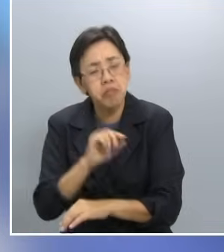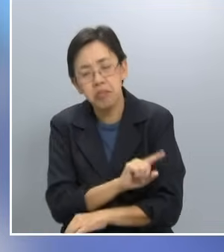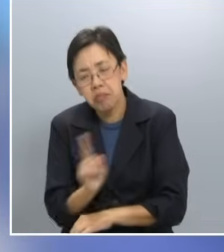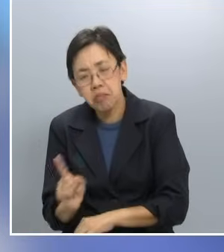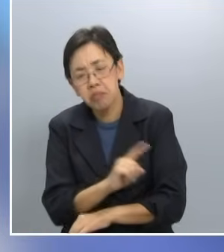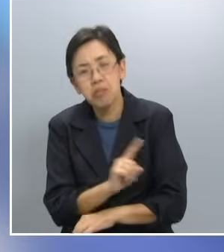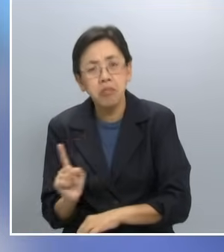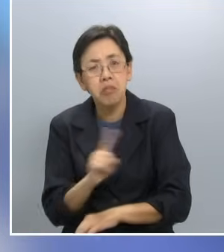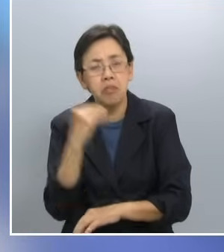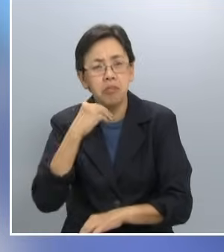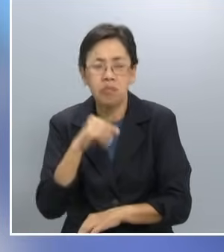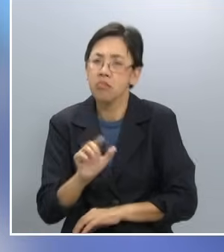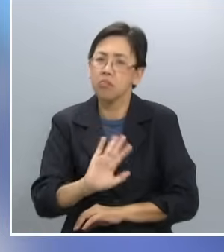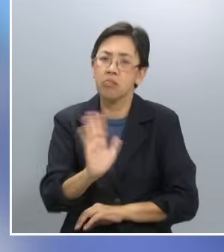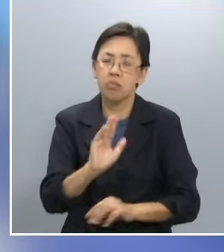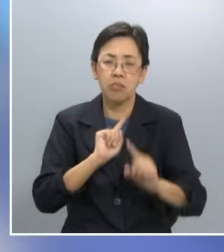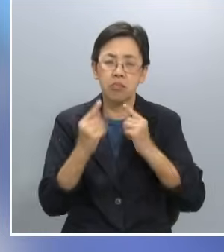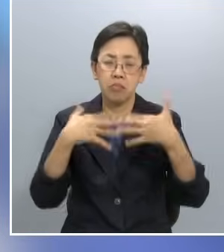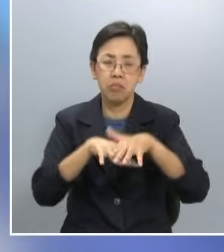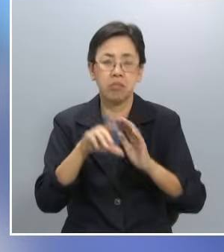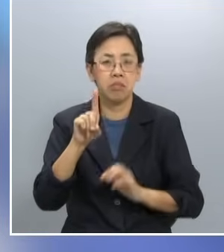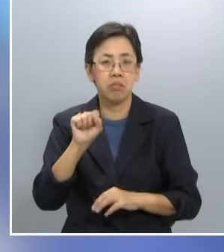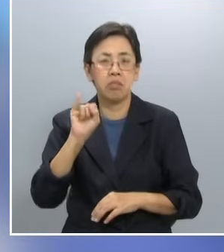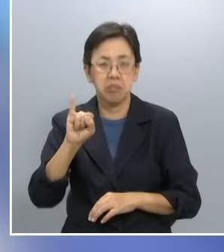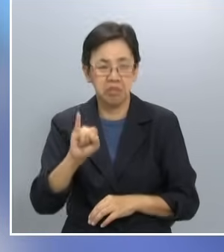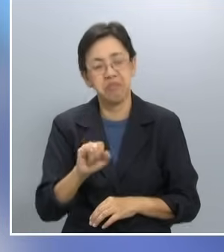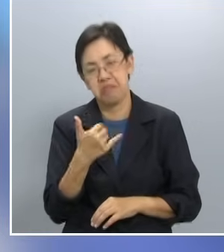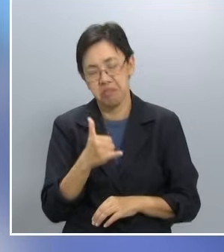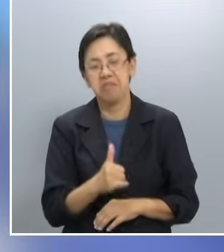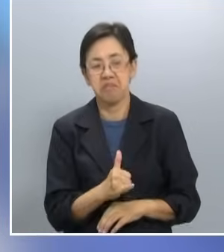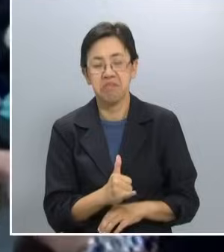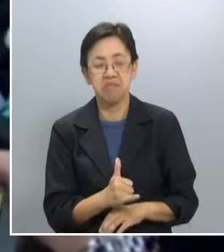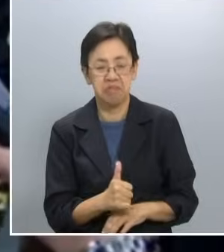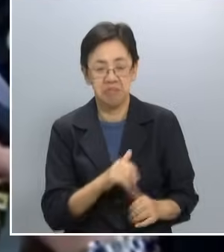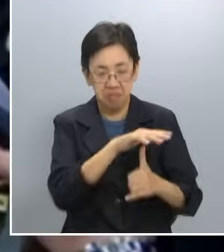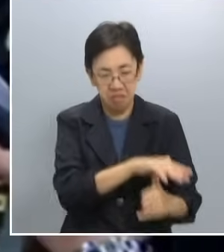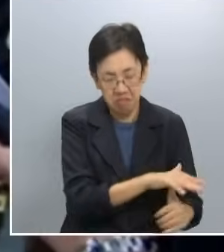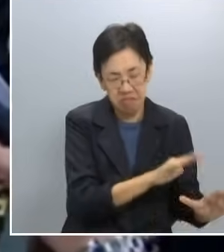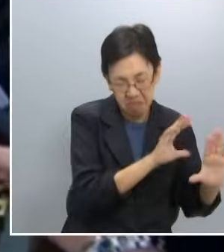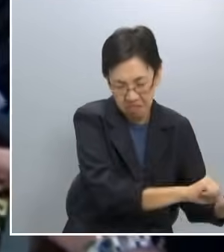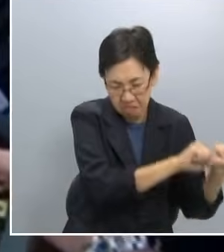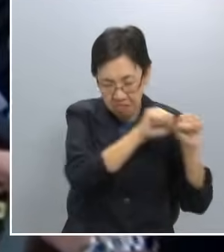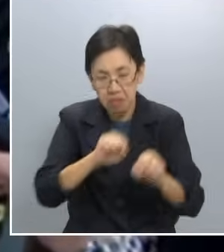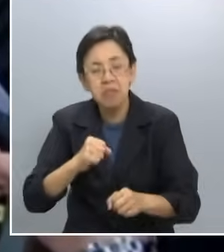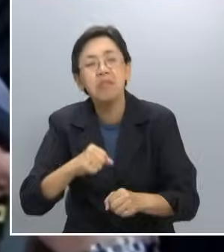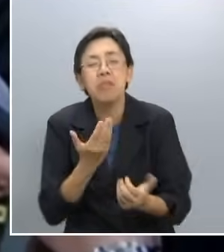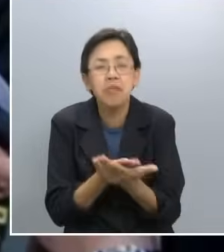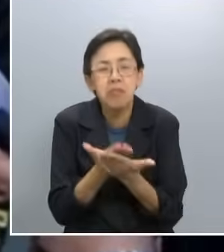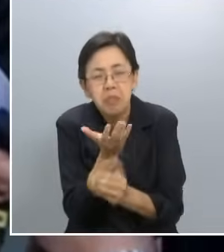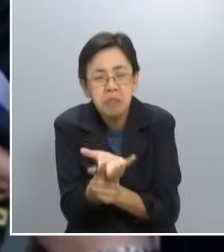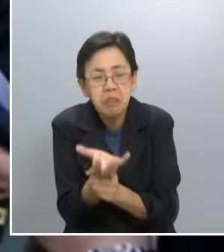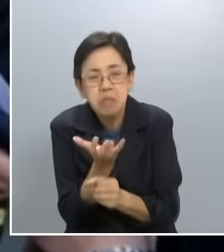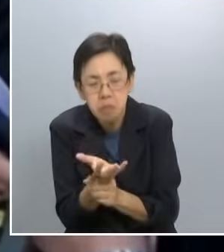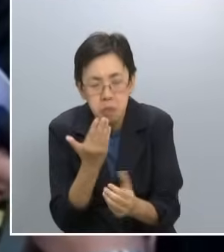โอ้โหไม่ได้กาแล้วล่ะต้องประสาน DSIแผนกแผนกค้ามนุษย์เข้ามาช่วยดูแลคดีนี้นะคะเพราะมองว่าน่าจะเข้าข่ายการค้า